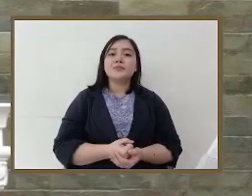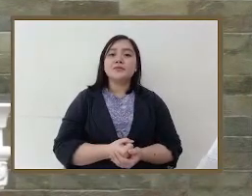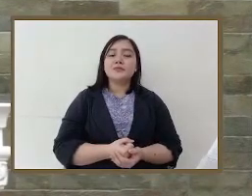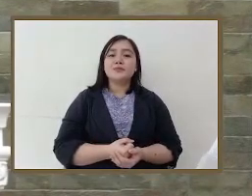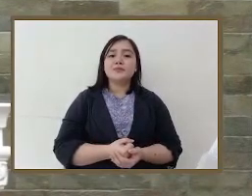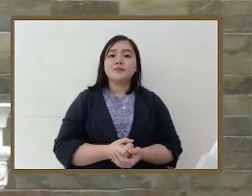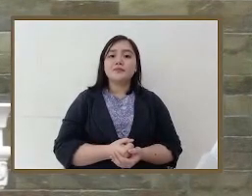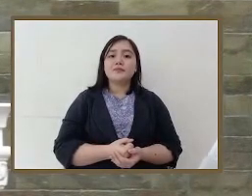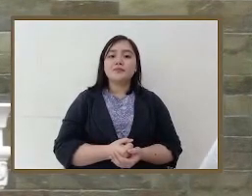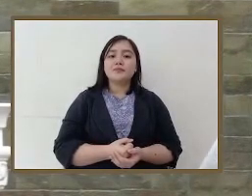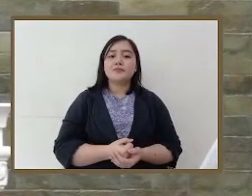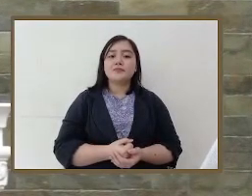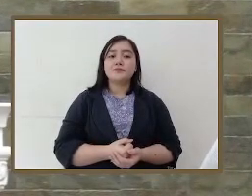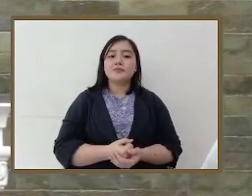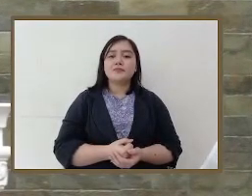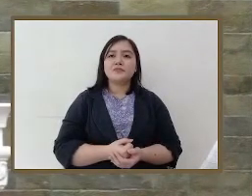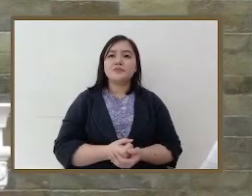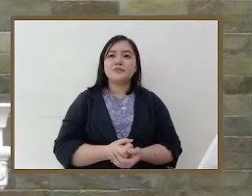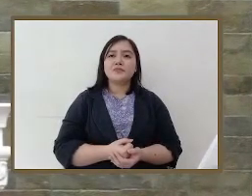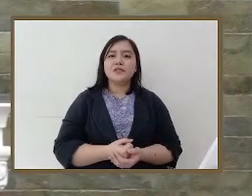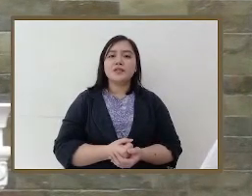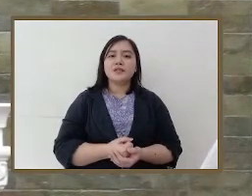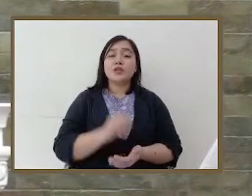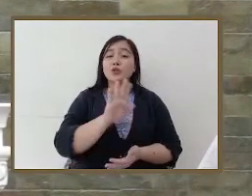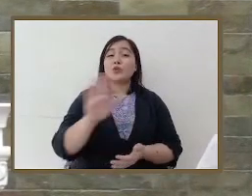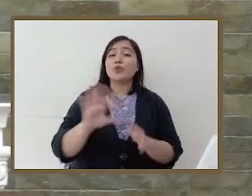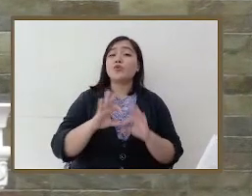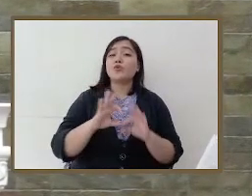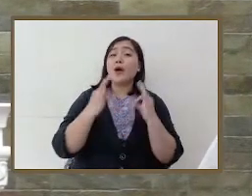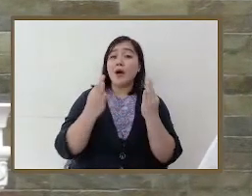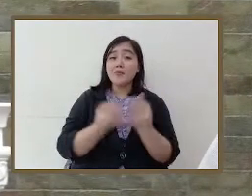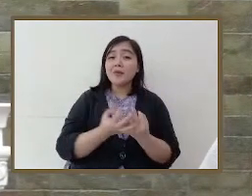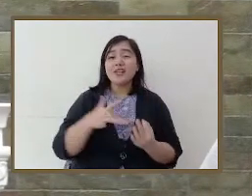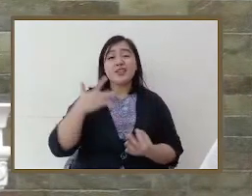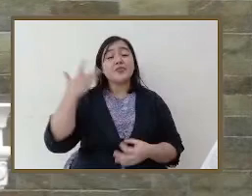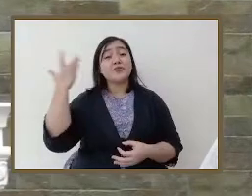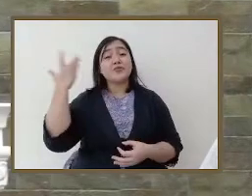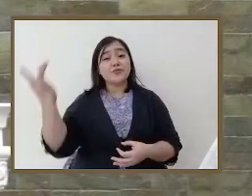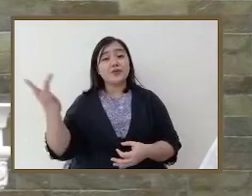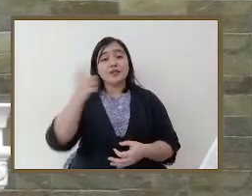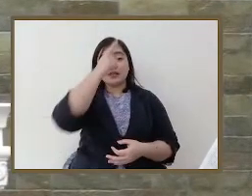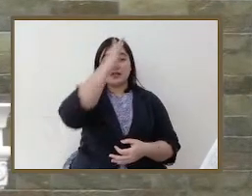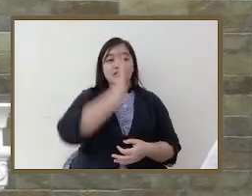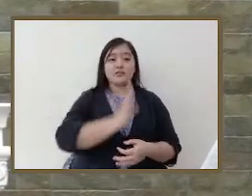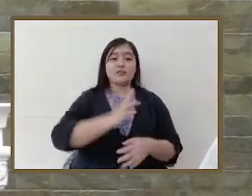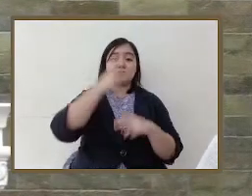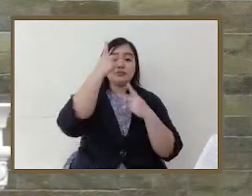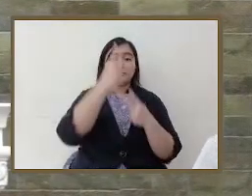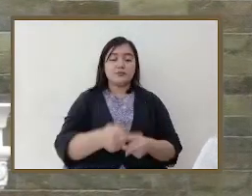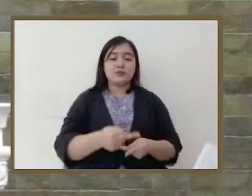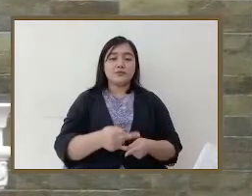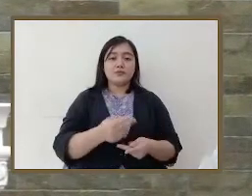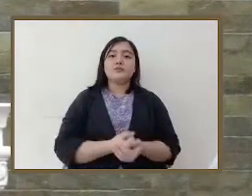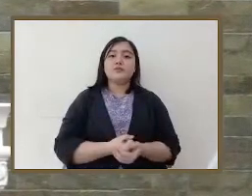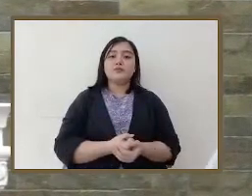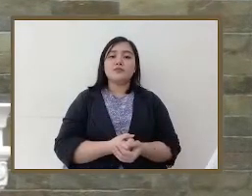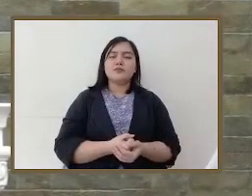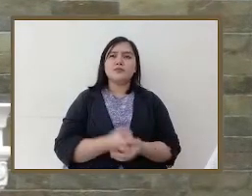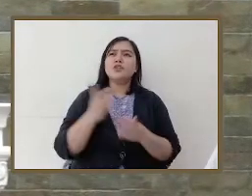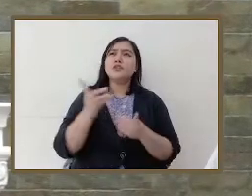Nararamdaman kaya ng inyong mga anak ang presensya ng Diyos? Let me say this in personal. Pinararamdam mo